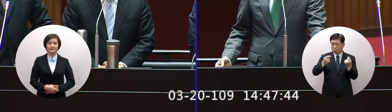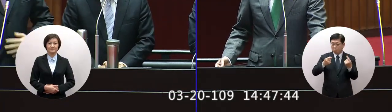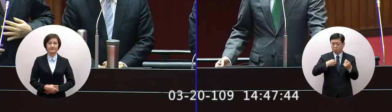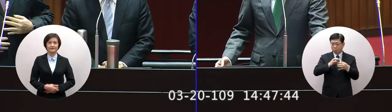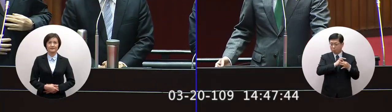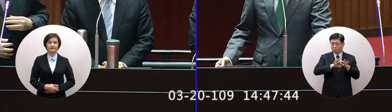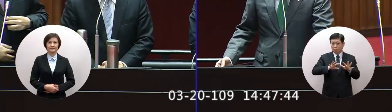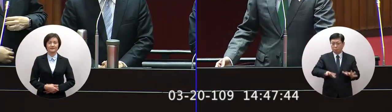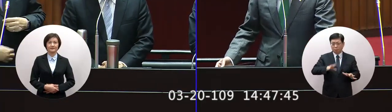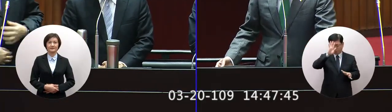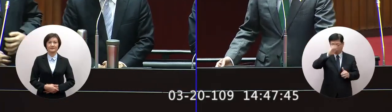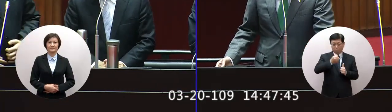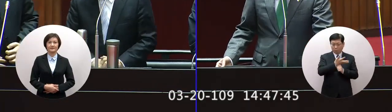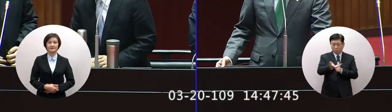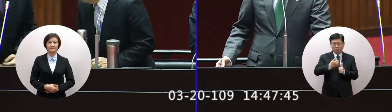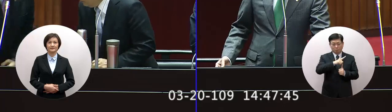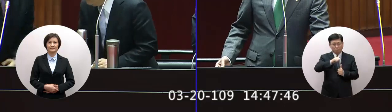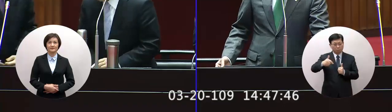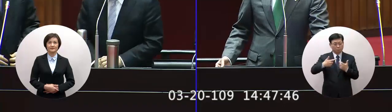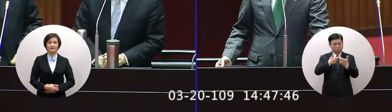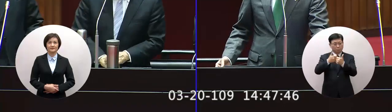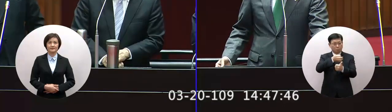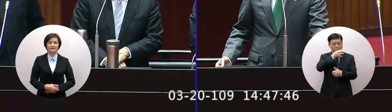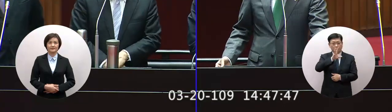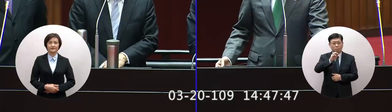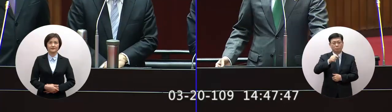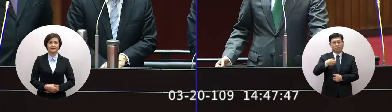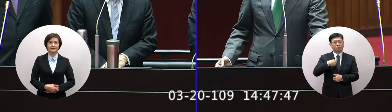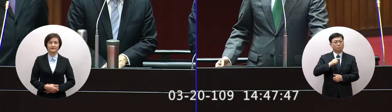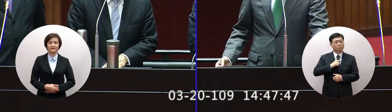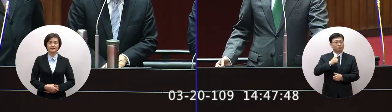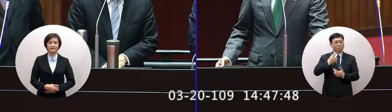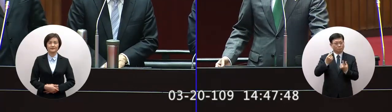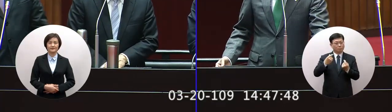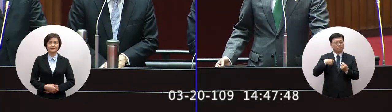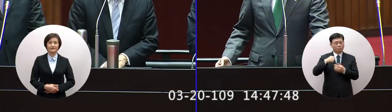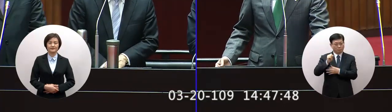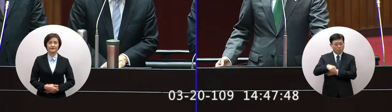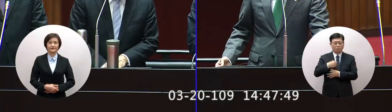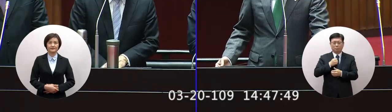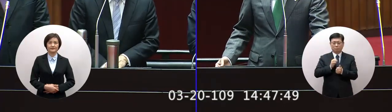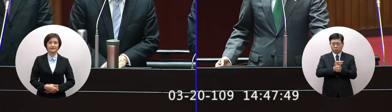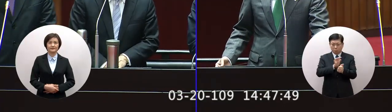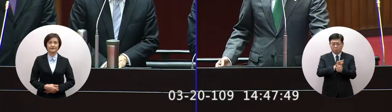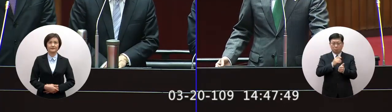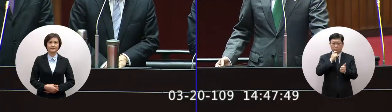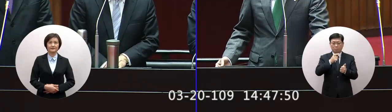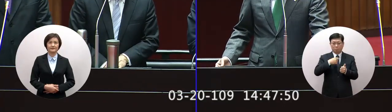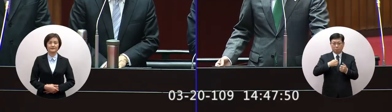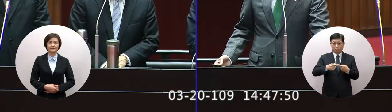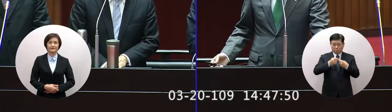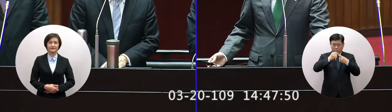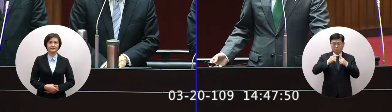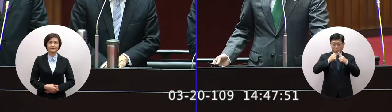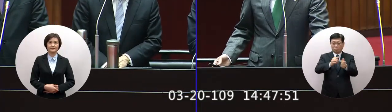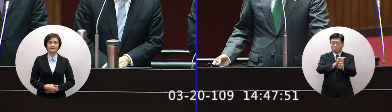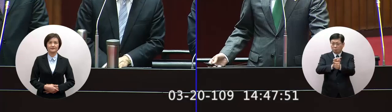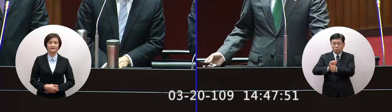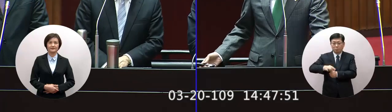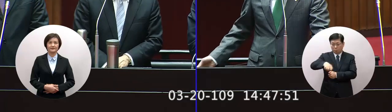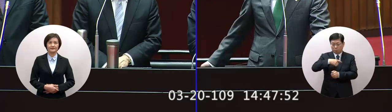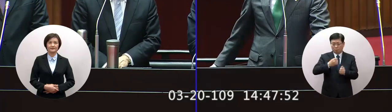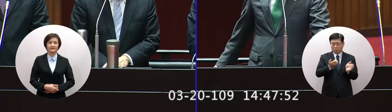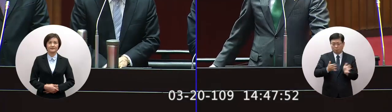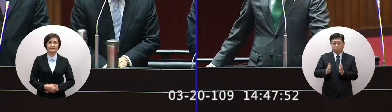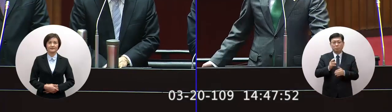们现有的防疫的资源够不够，那我们作为民意的代表愿意来提供哈所有必要的资源来给我们第一线的同仁来做最